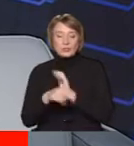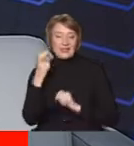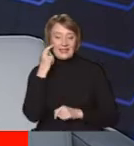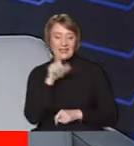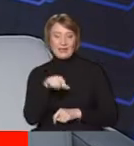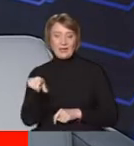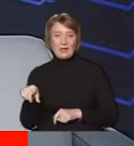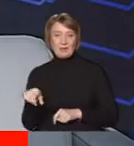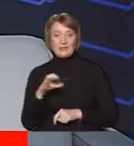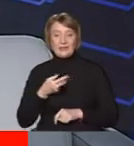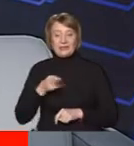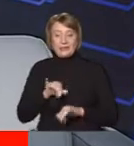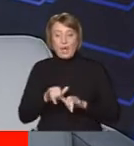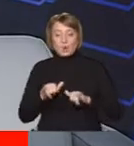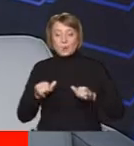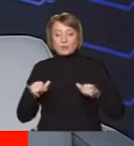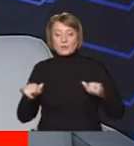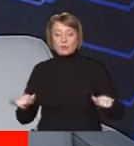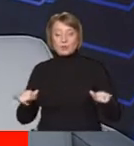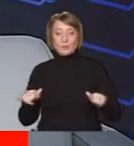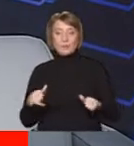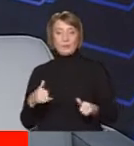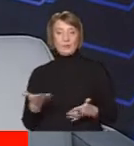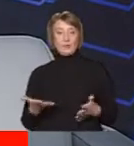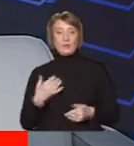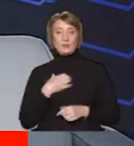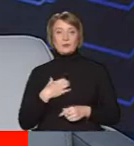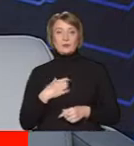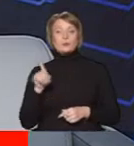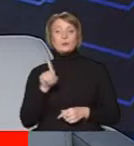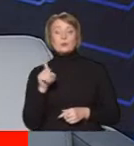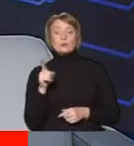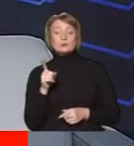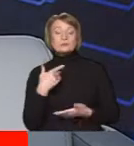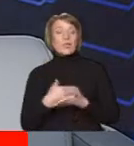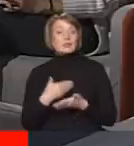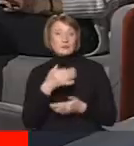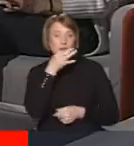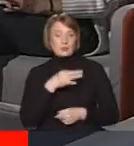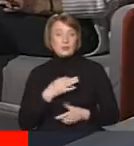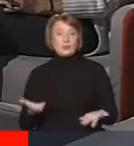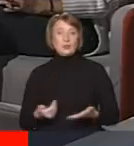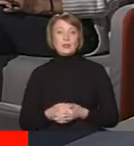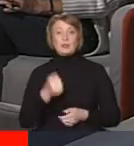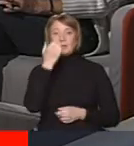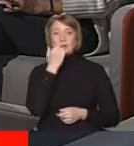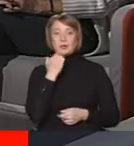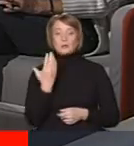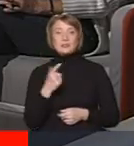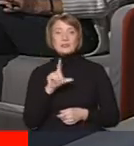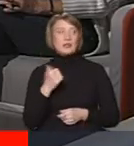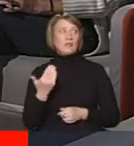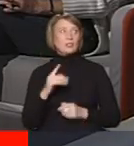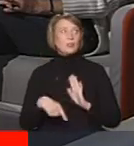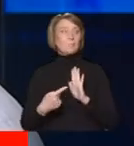для розвитку стратегії? Для стратегування. Хоч би орієнтири якісь стратегічні. Дякую. Дякую за ваше питання. Дуже